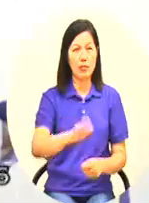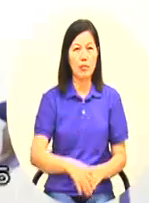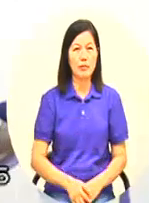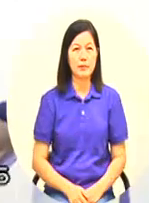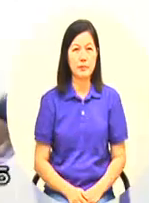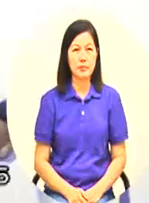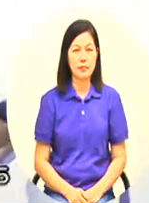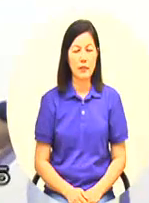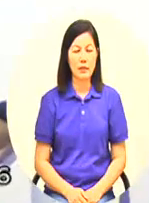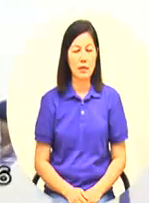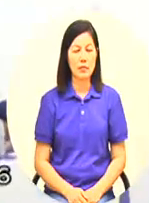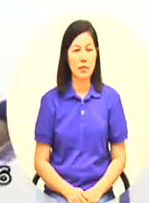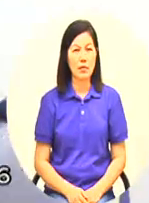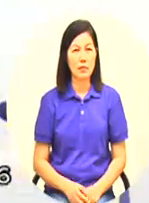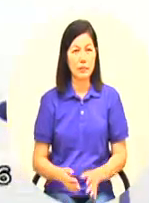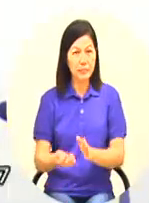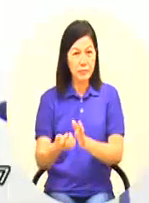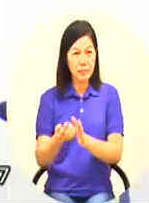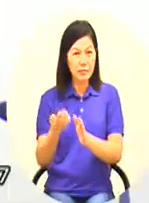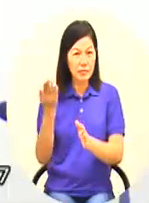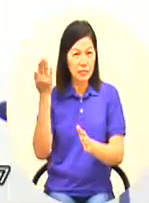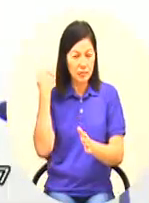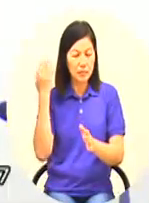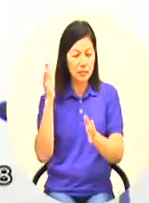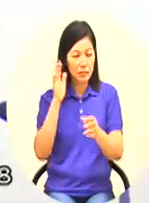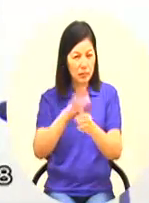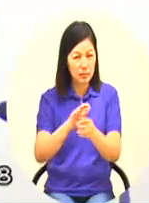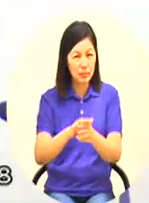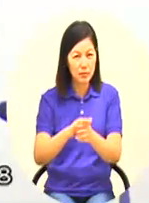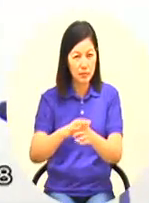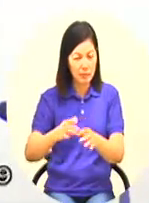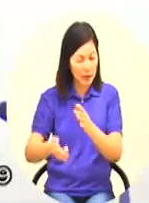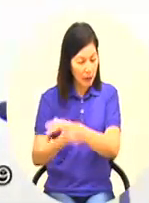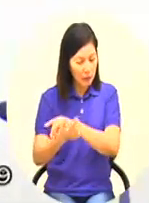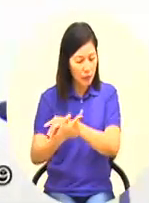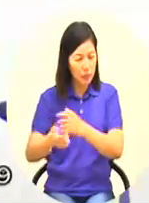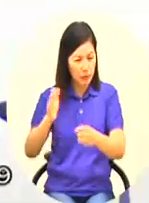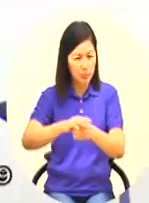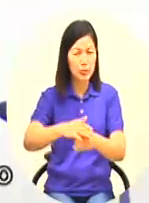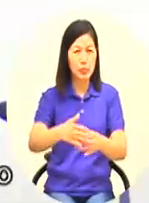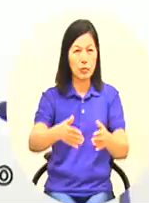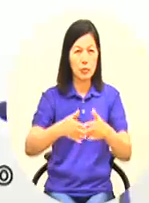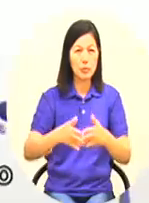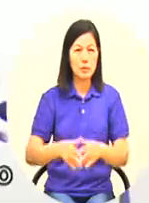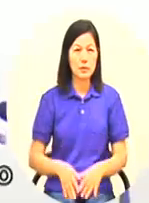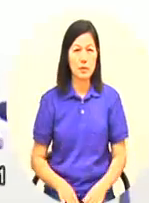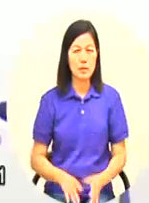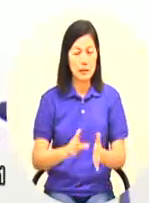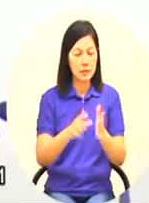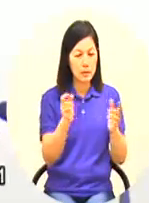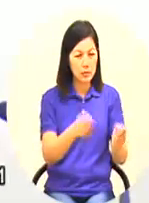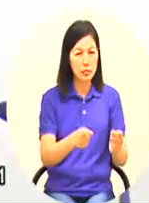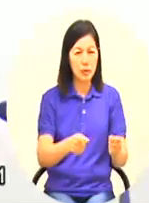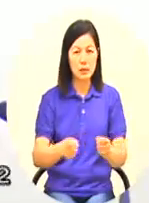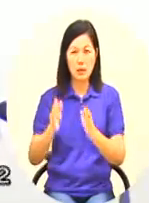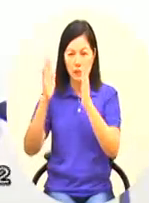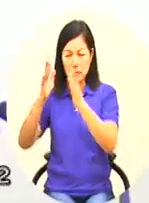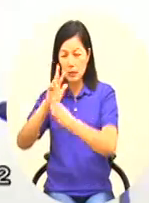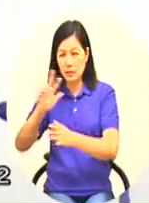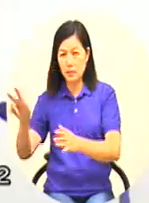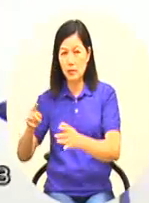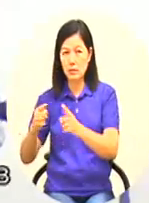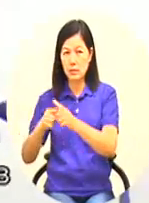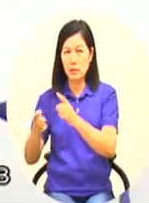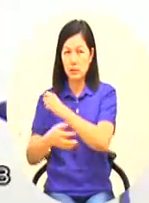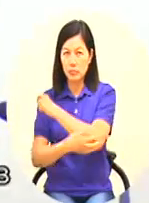取的候补的正式赶快让他们补上，因为他的临时的跟正式的他们的这个